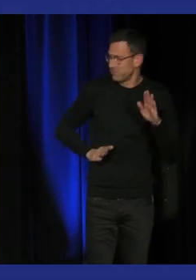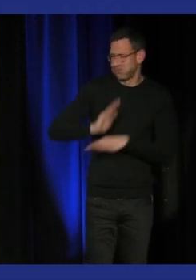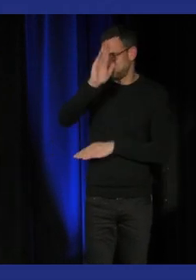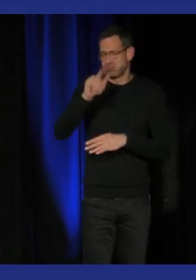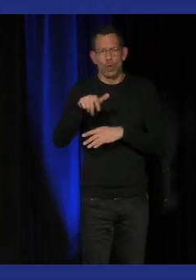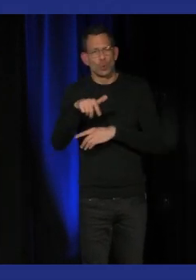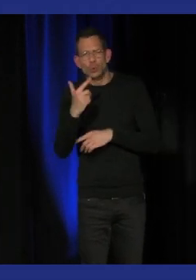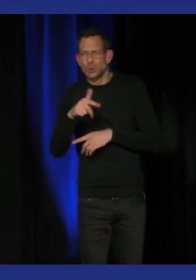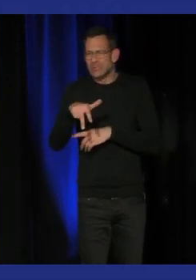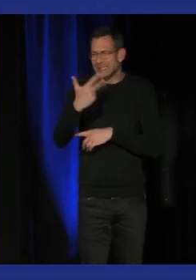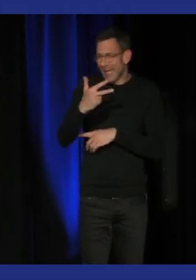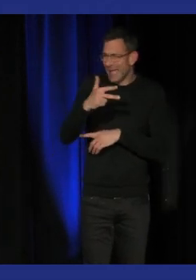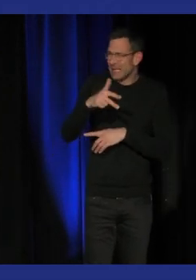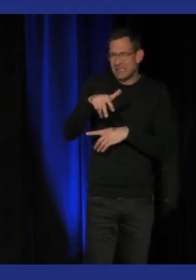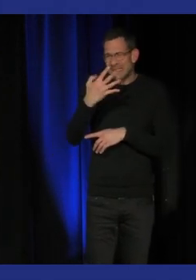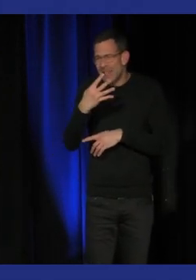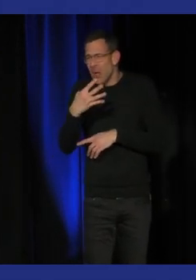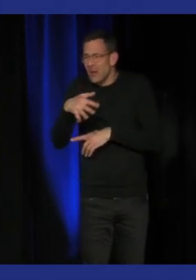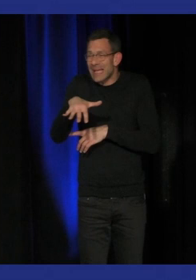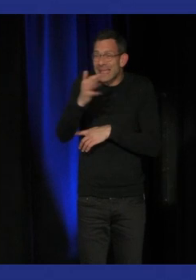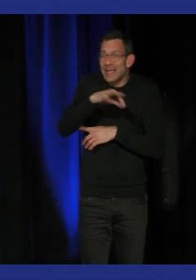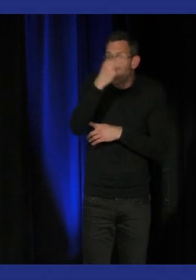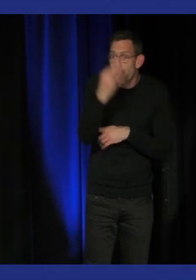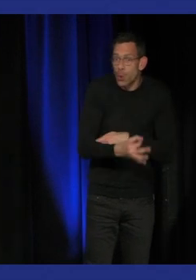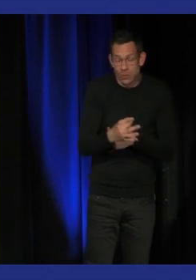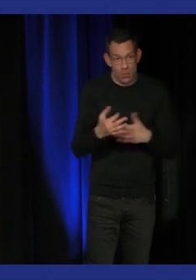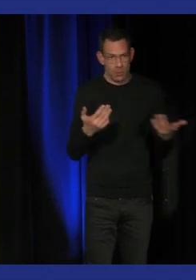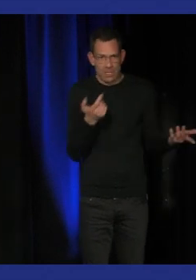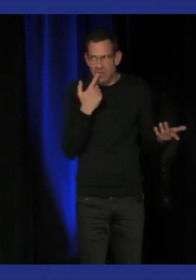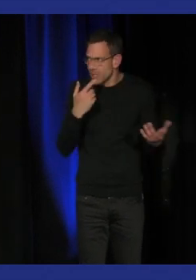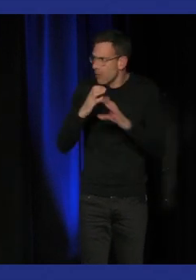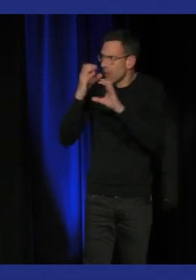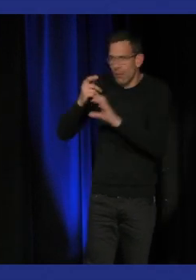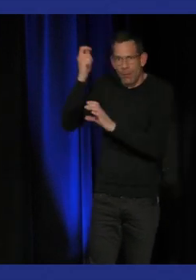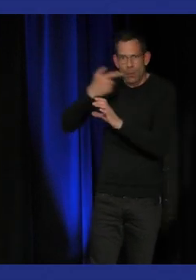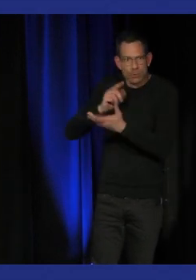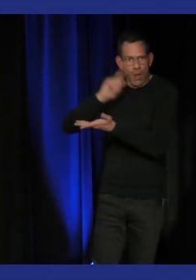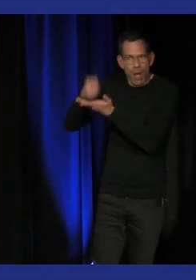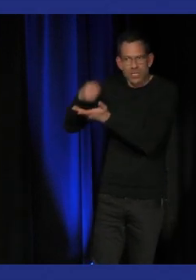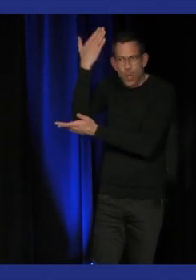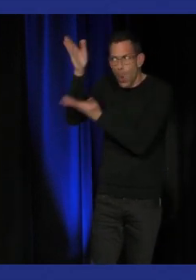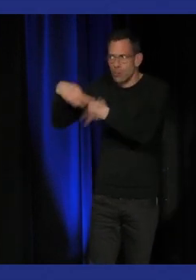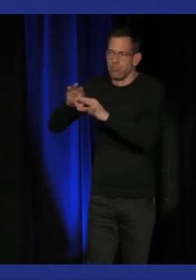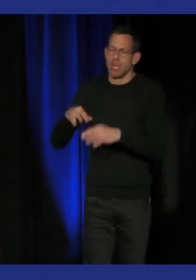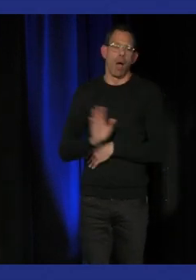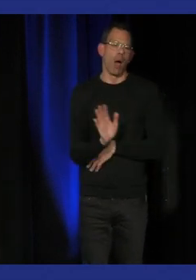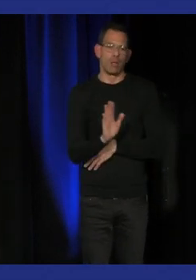en France. Il est hors de question qu'on aille acheter des bus à l'étranger. Il faut acheter des bus en